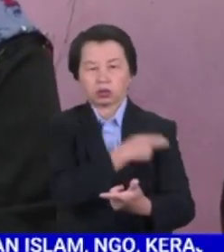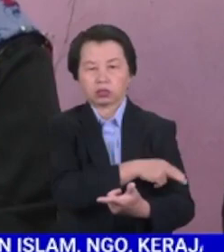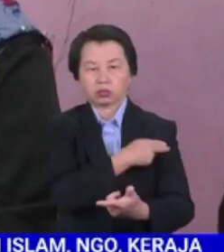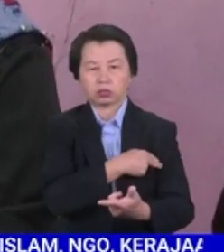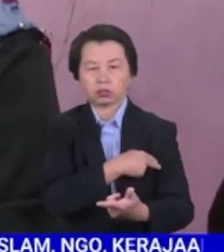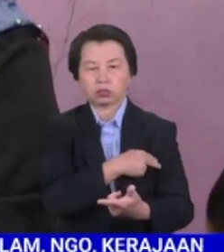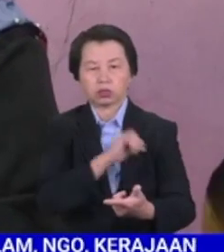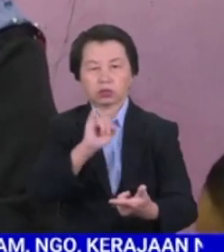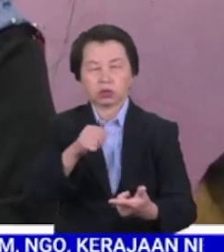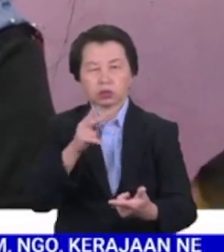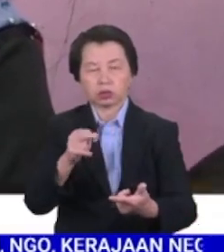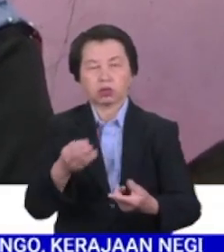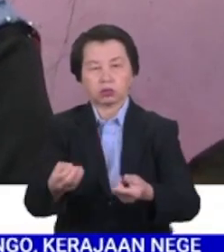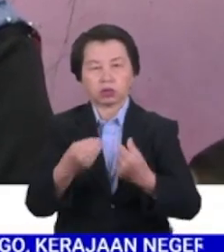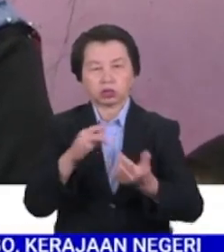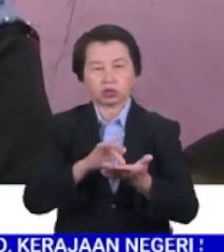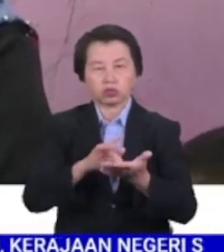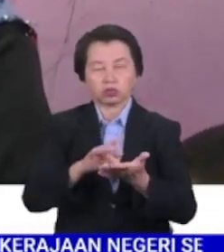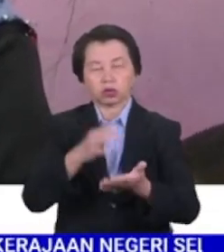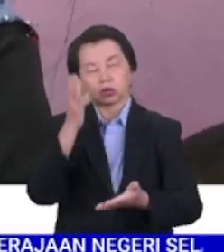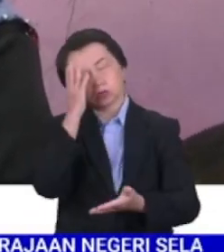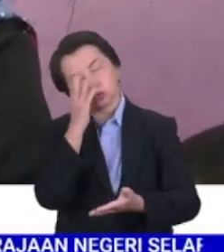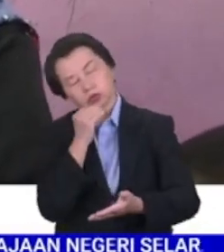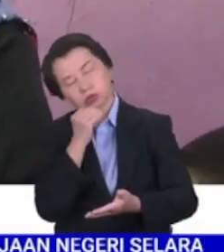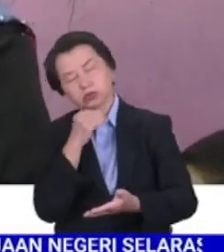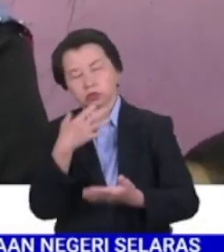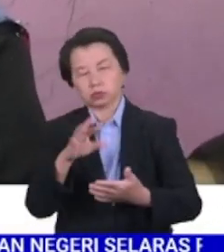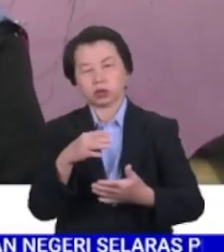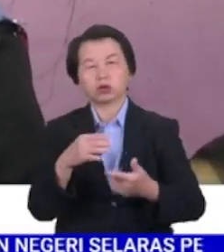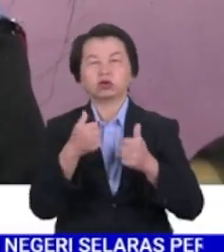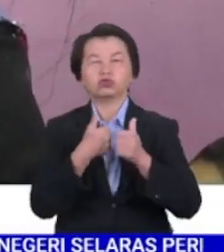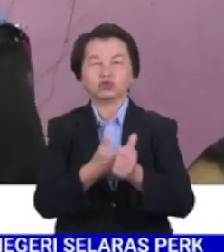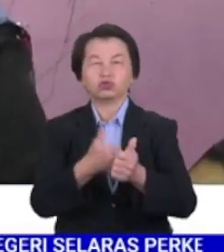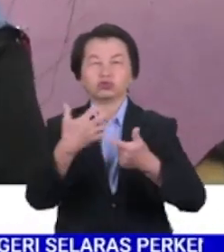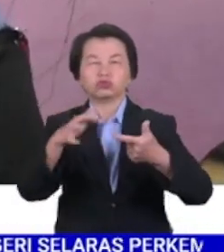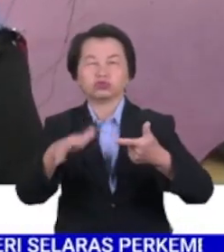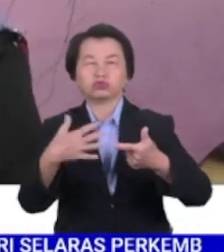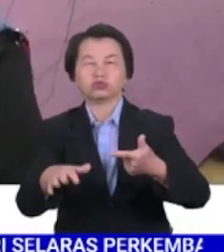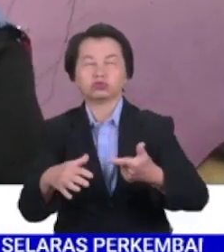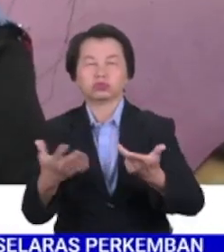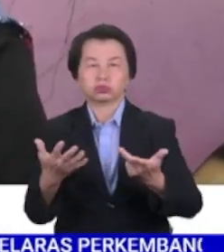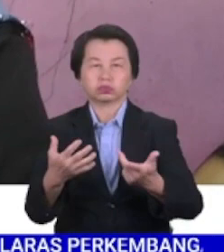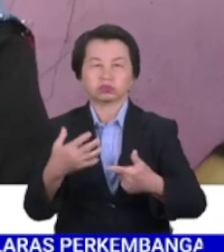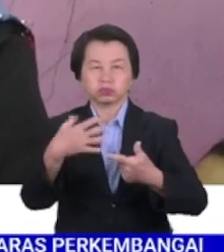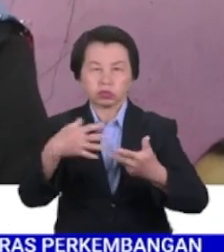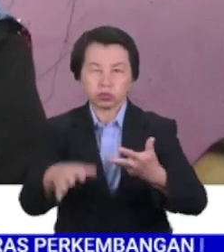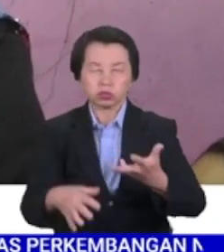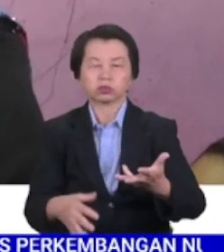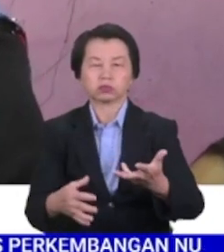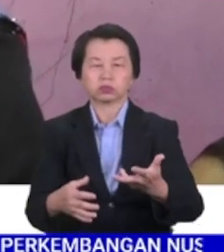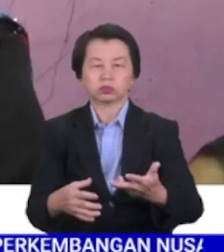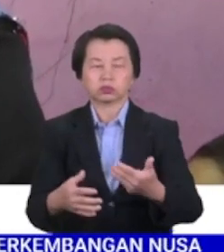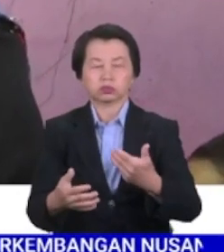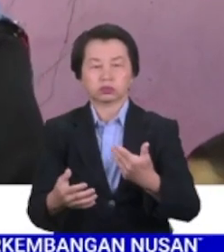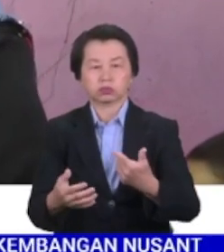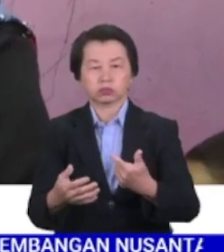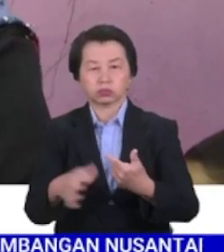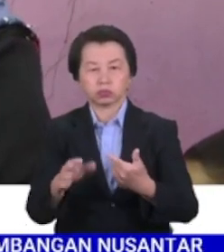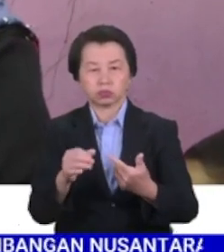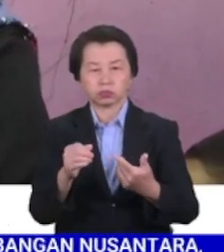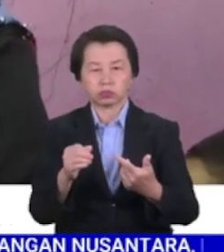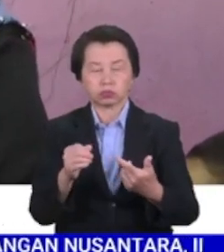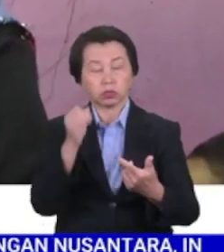Sampai hospital KL, dia bagi ubat tidur, tunggu dia punya giliran lah nak ultrasound tu. Ultrasound tu dia